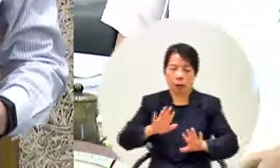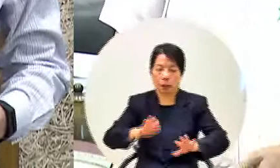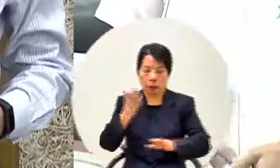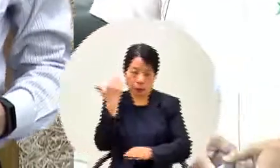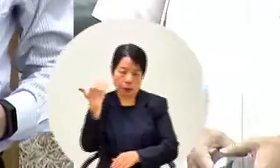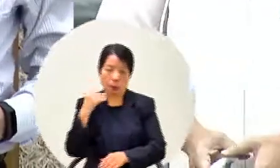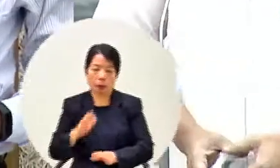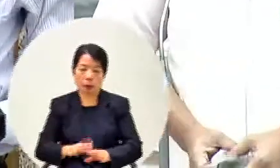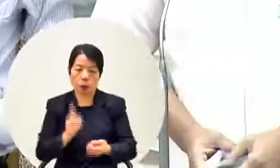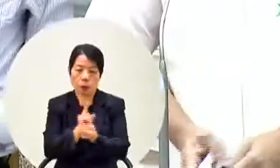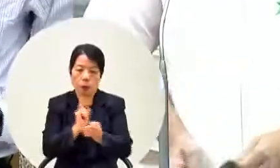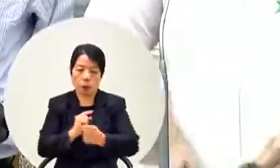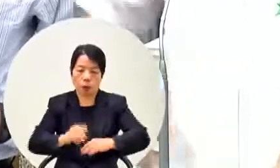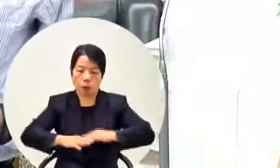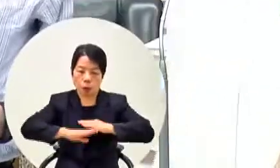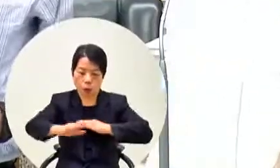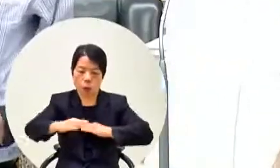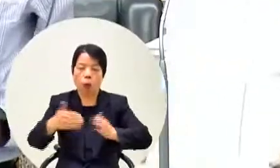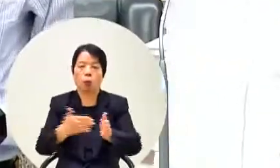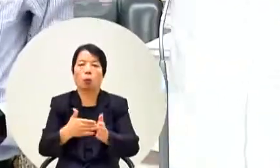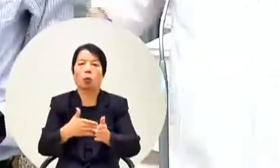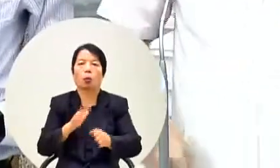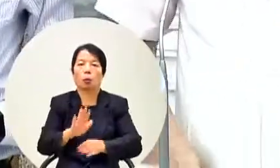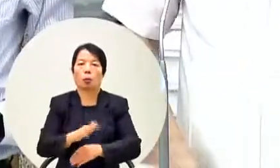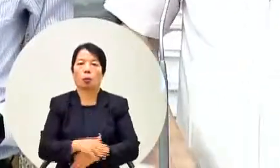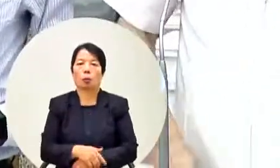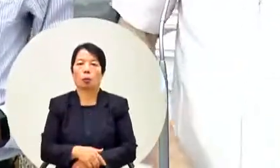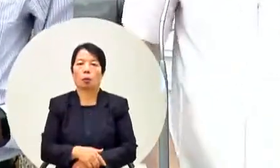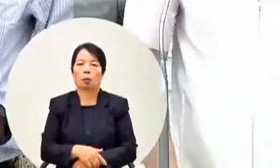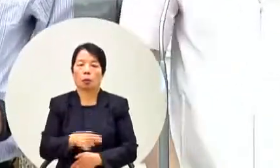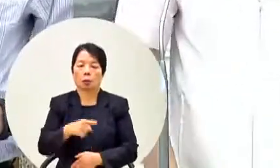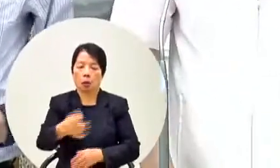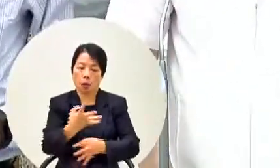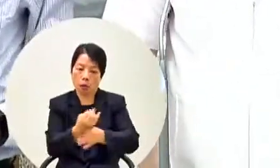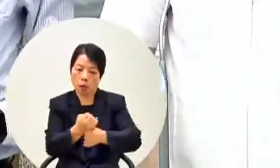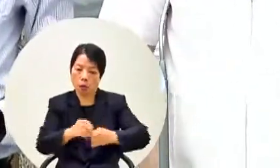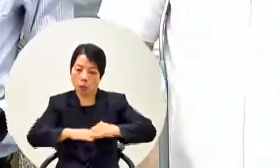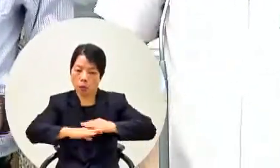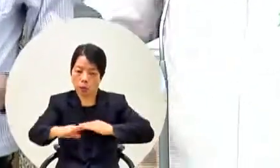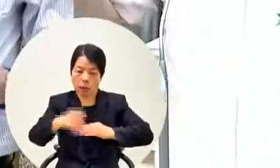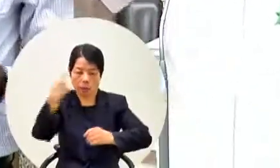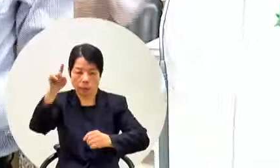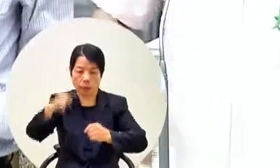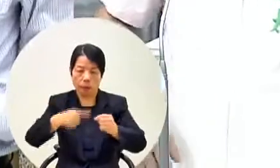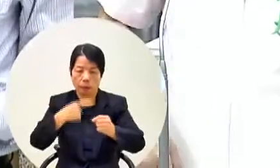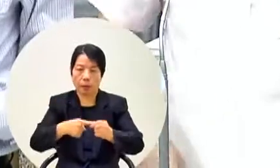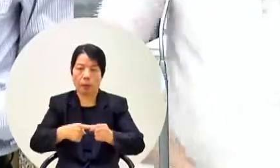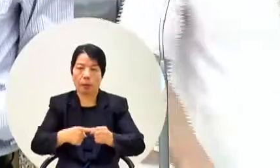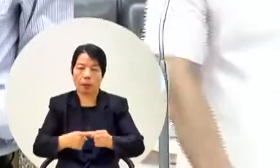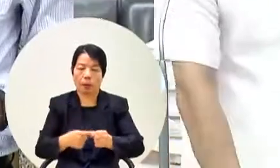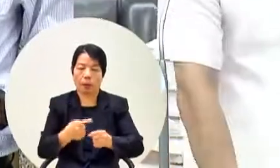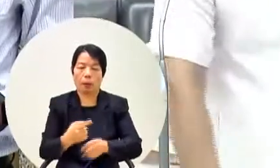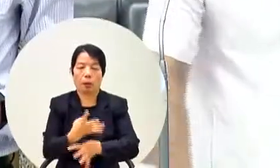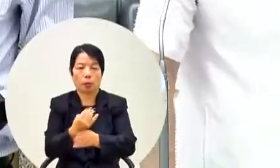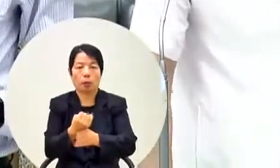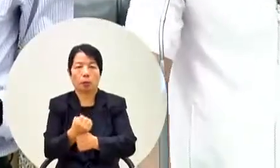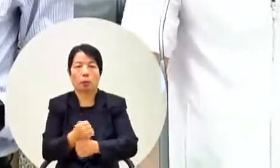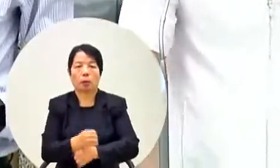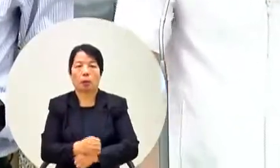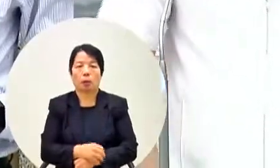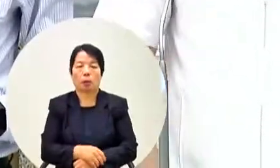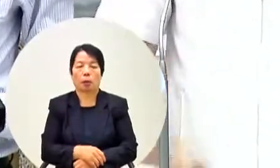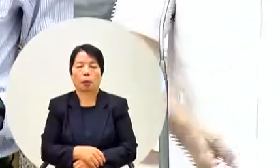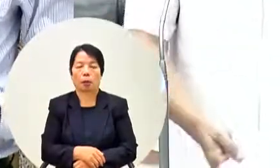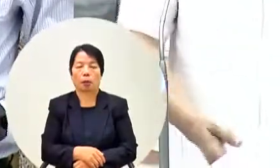铺一边去嘛。 我知啦，我知啦。啊，我问看你即摆在当时要铺啊？ 叫阮明年啦，吼。 明年当时啦。 阮大概是在年初的